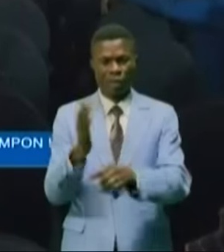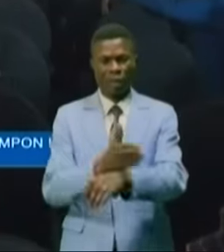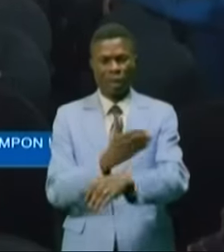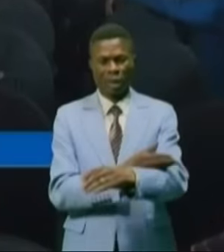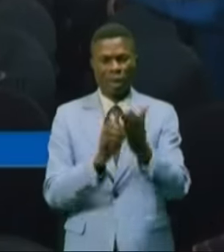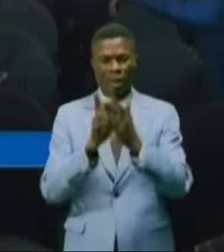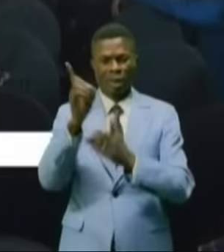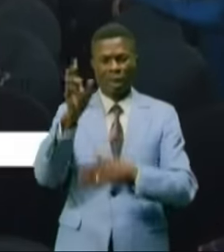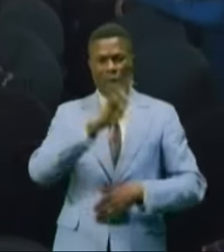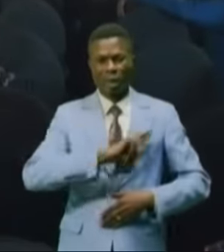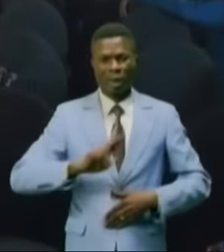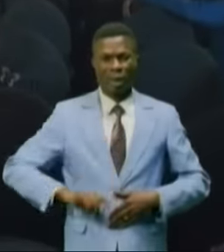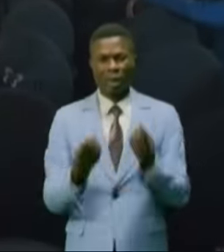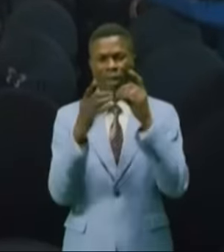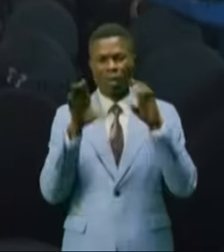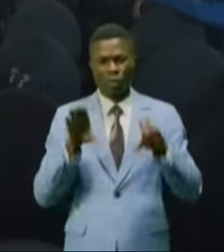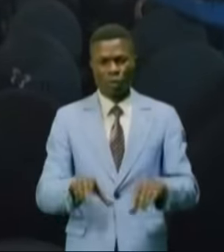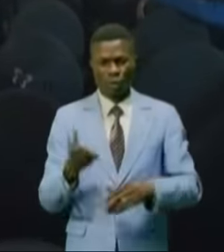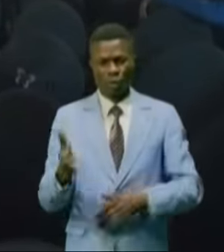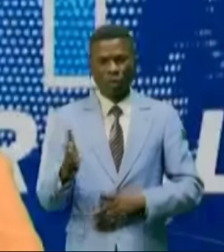la République démocratique du Congo.